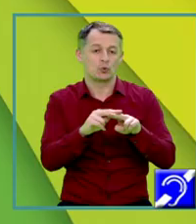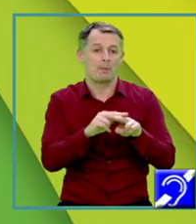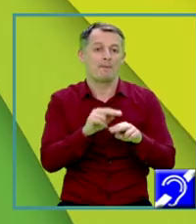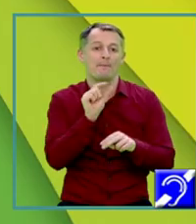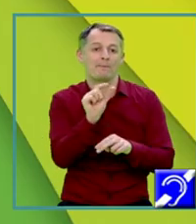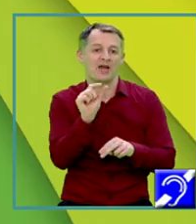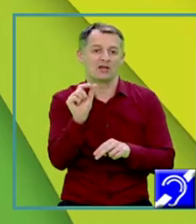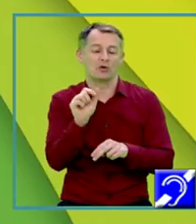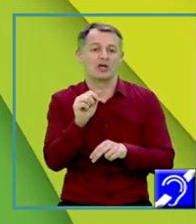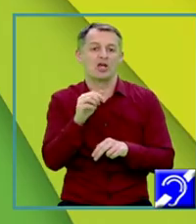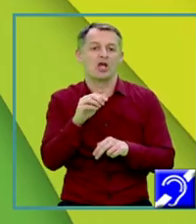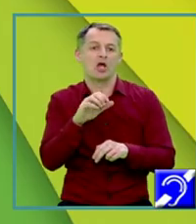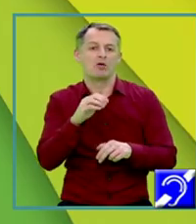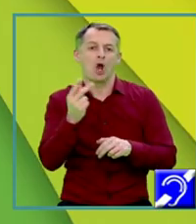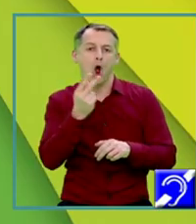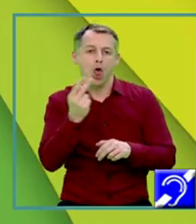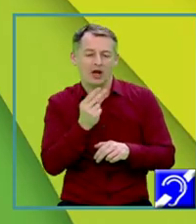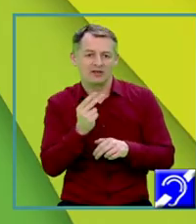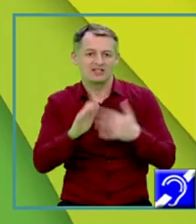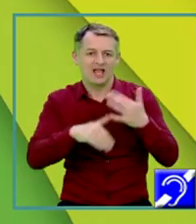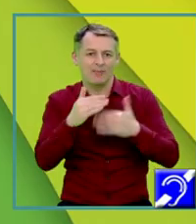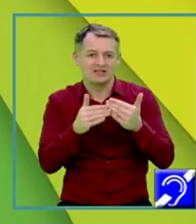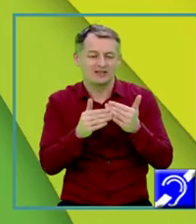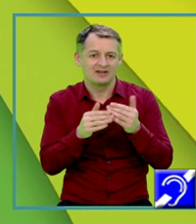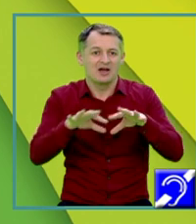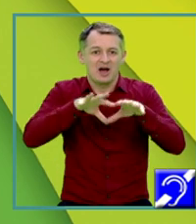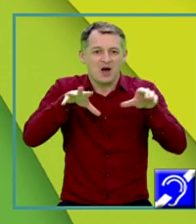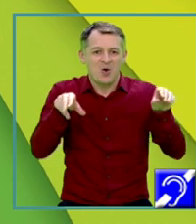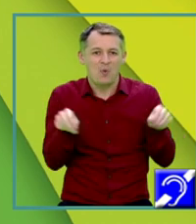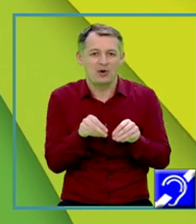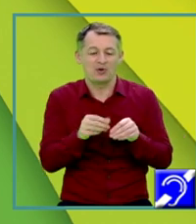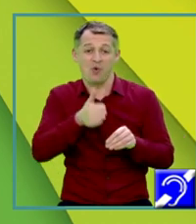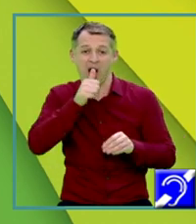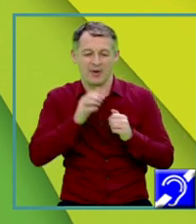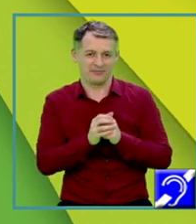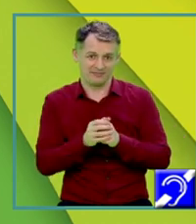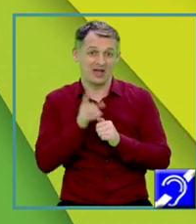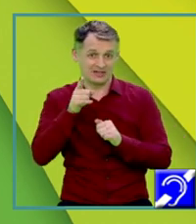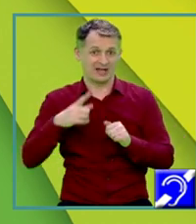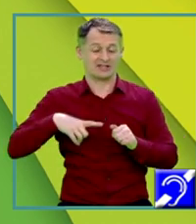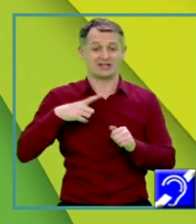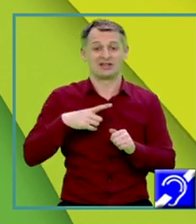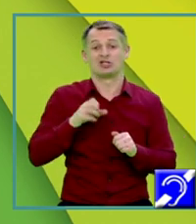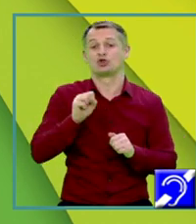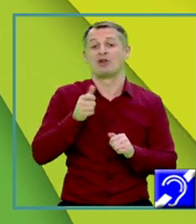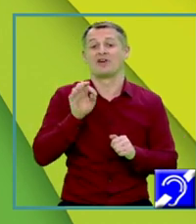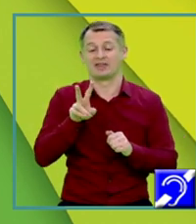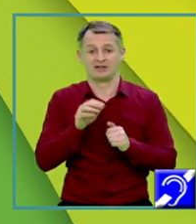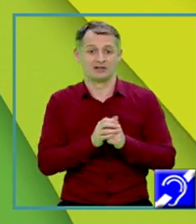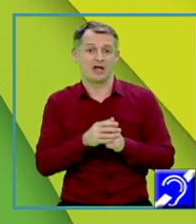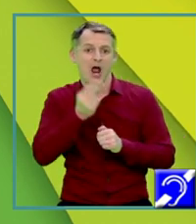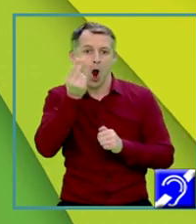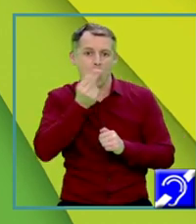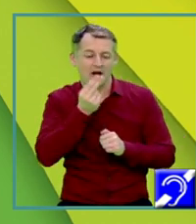de colorant se amestecă printre particulele de apă. Apa reprezintă solventul, iar